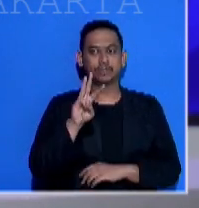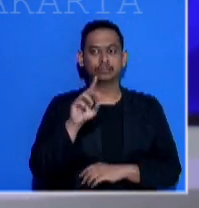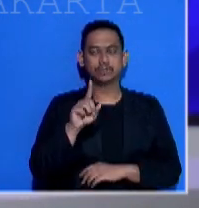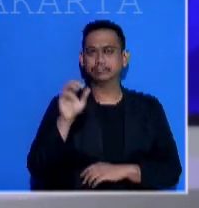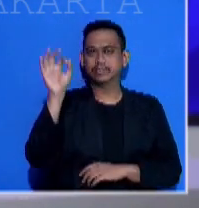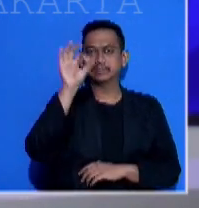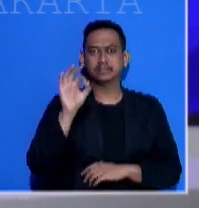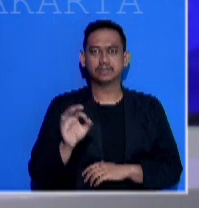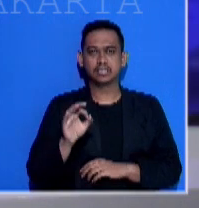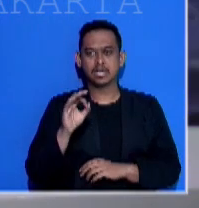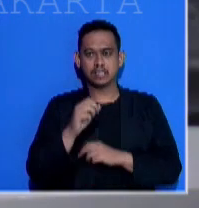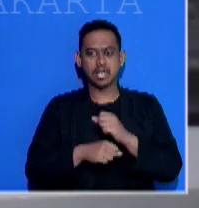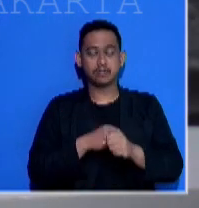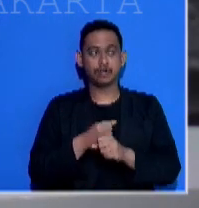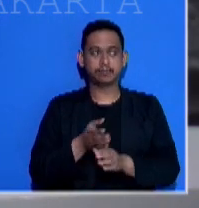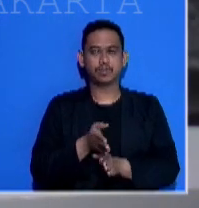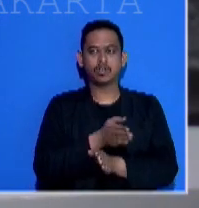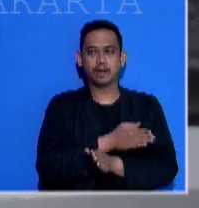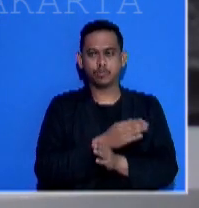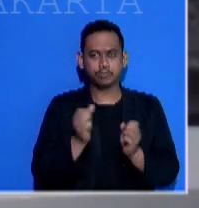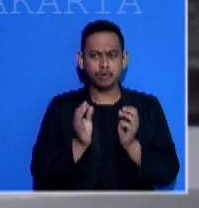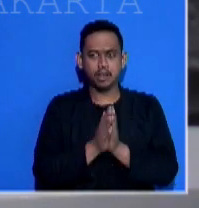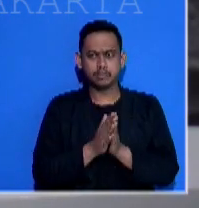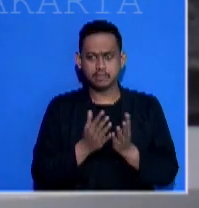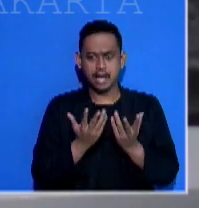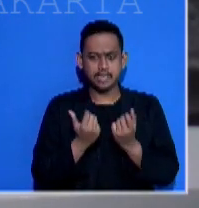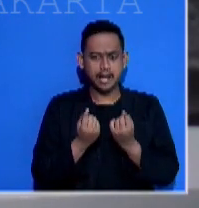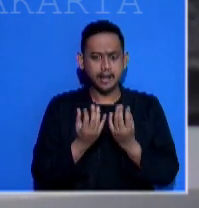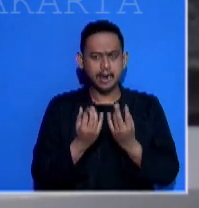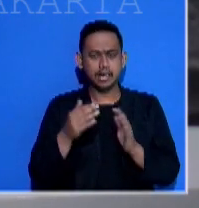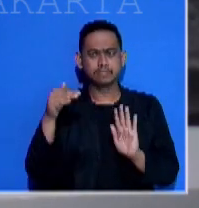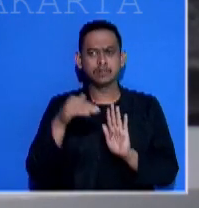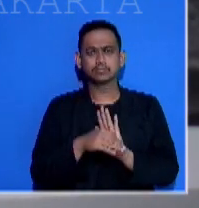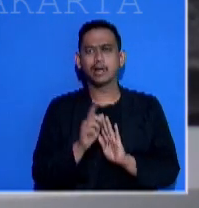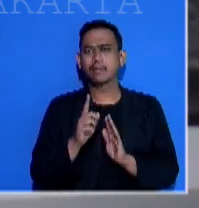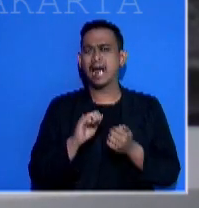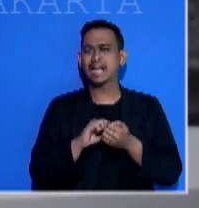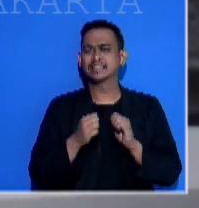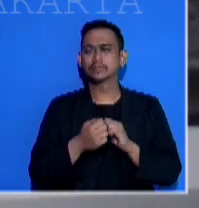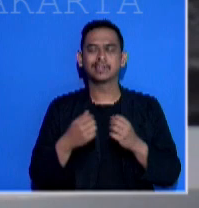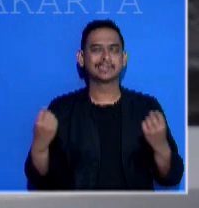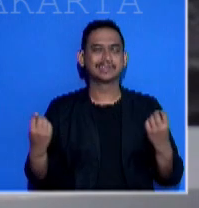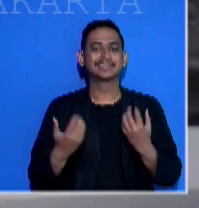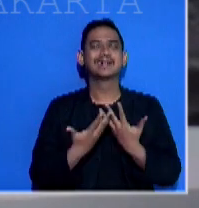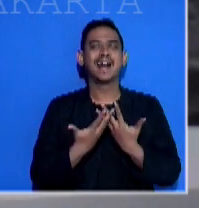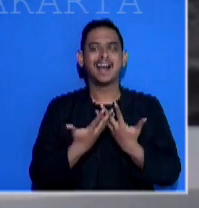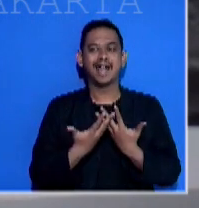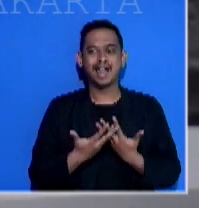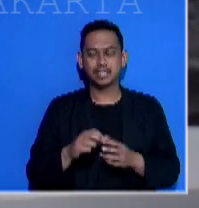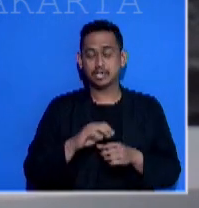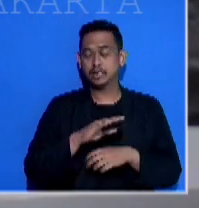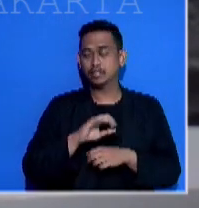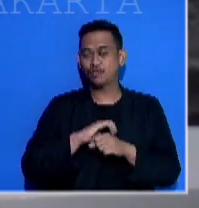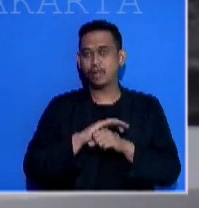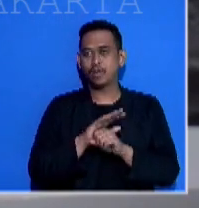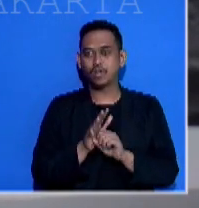dibanding tahun-tahun sebelumnya. Meskipun angka kriminalitas turun, namun angka kasus laka lantas operasi Ketupat Progo tahun ini naik